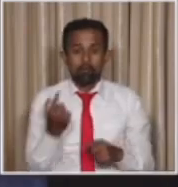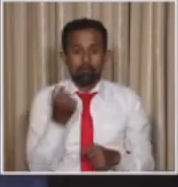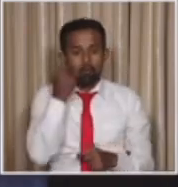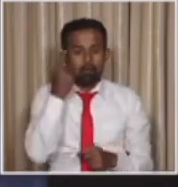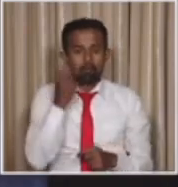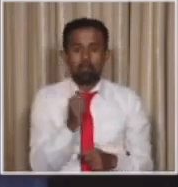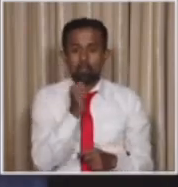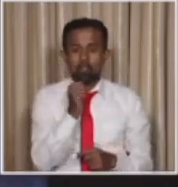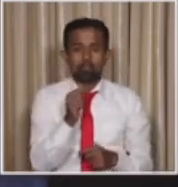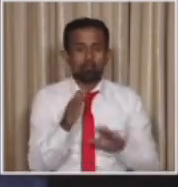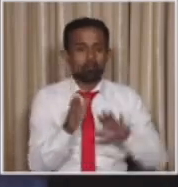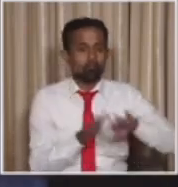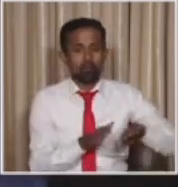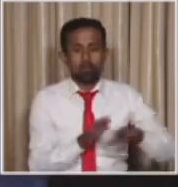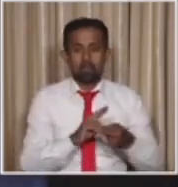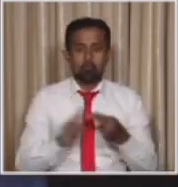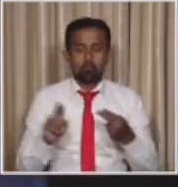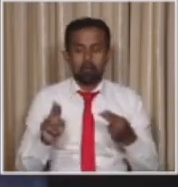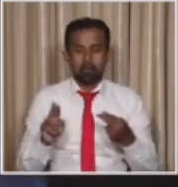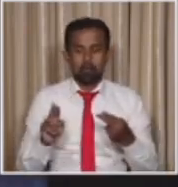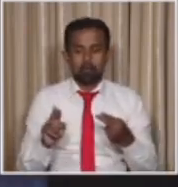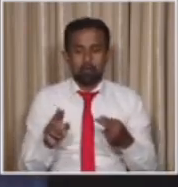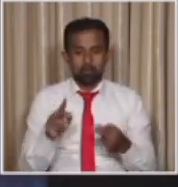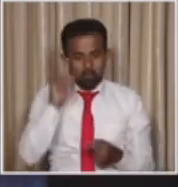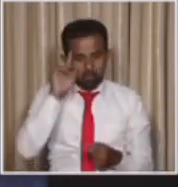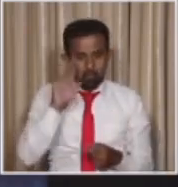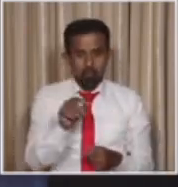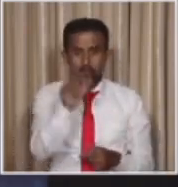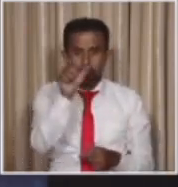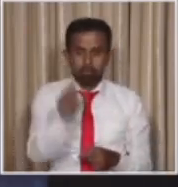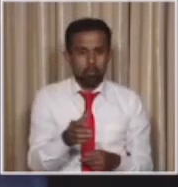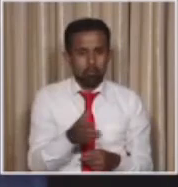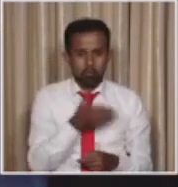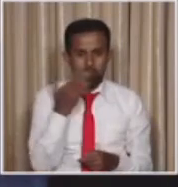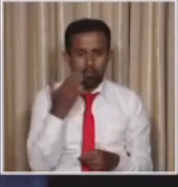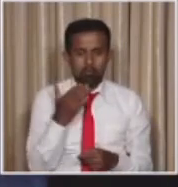මේ සැබෑ තත්ත්වය වහන්න එපා. බලාපොරොත්තු වෙන කරු ඇමතුමනි ඔබතුමාට පුළුවන් නම්